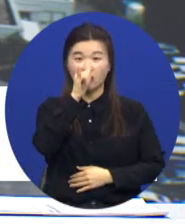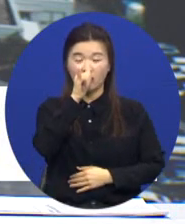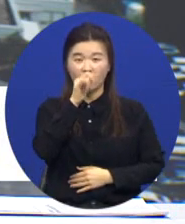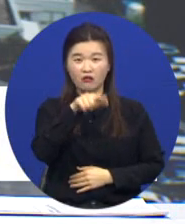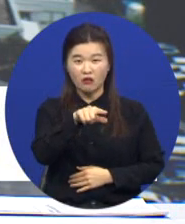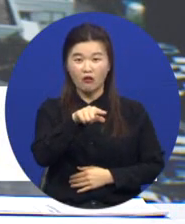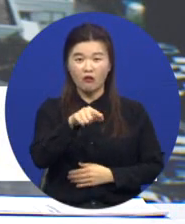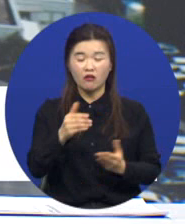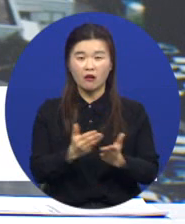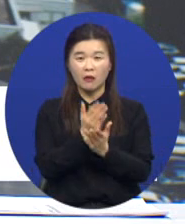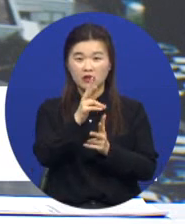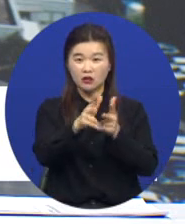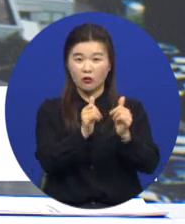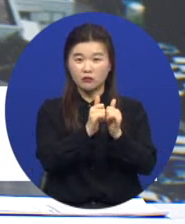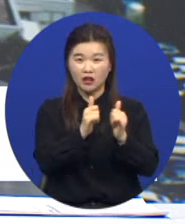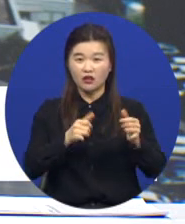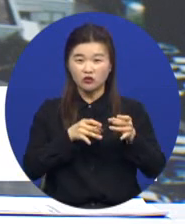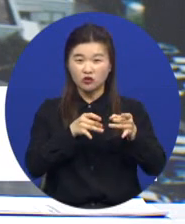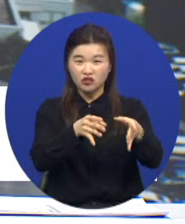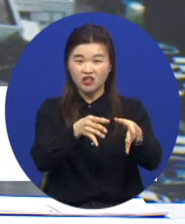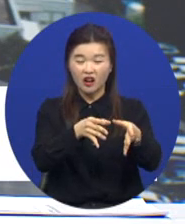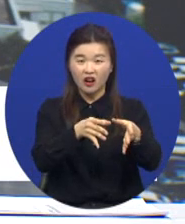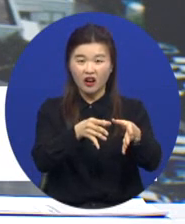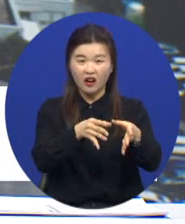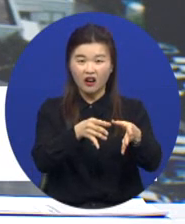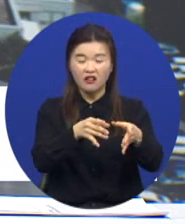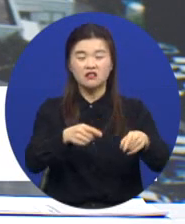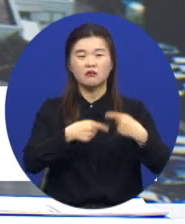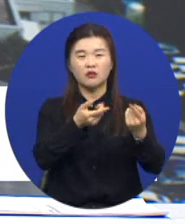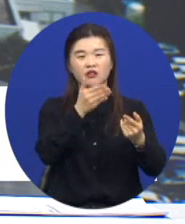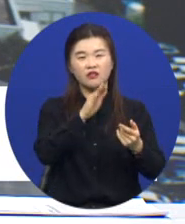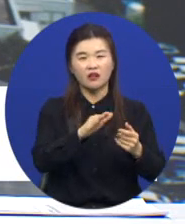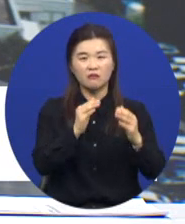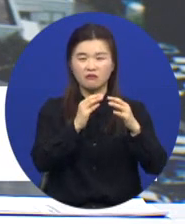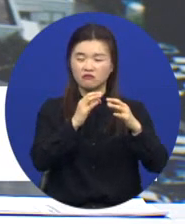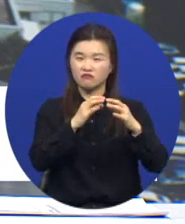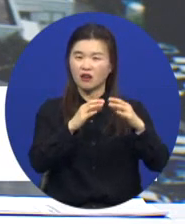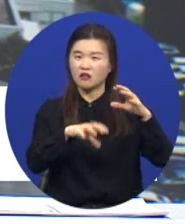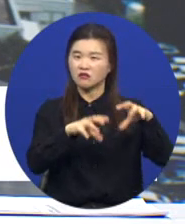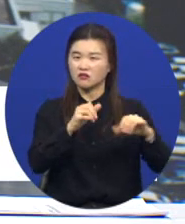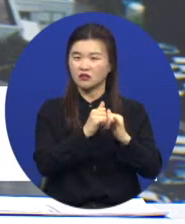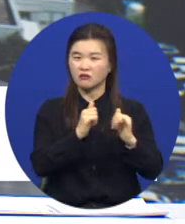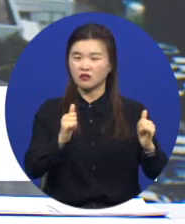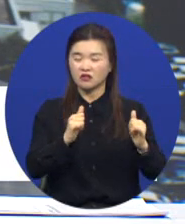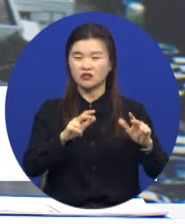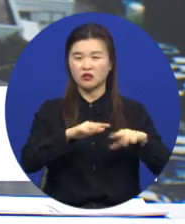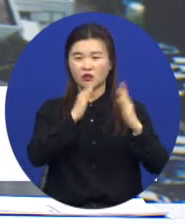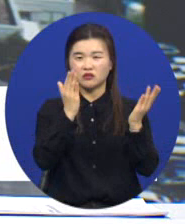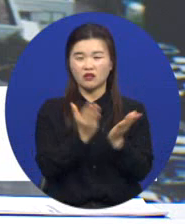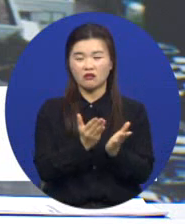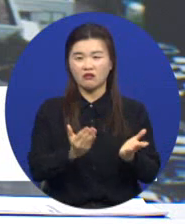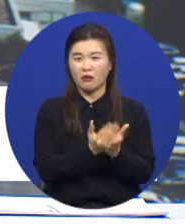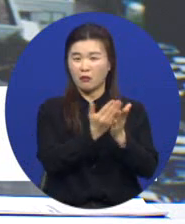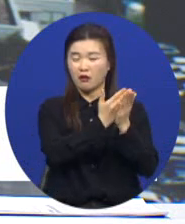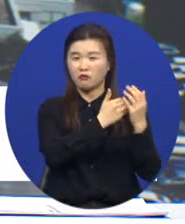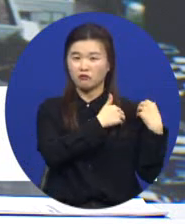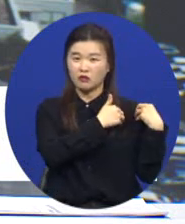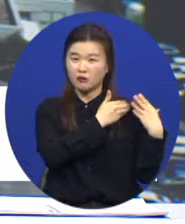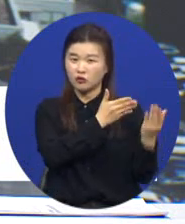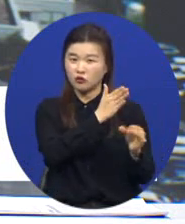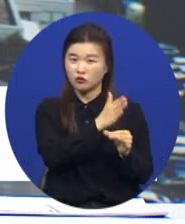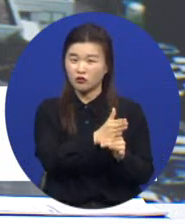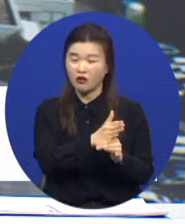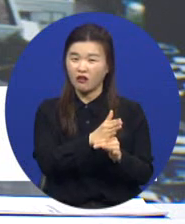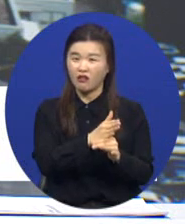개발 사업자가 투자자 유체 났었는데 이정자 마을 주민들은 이 전체적인 개발은 뒷전으로 하고 이